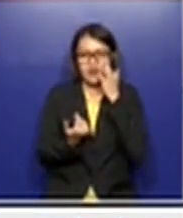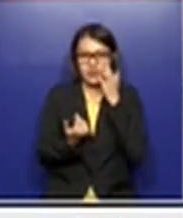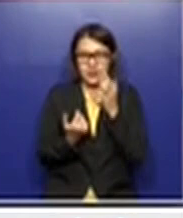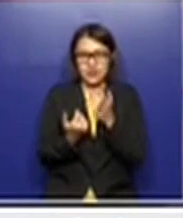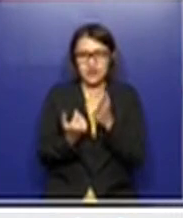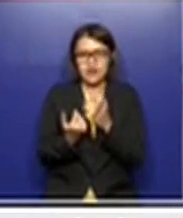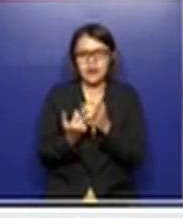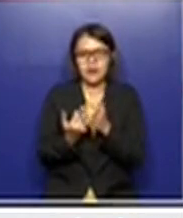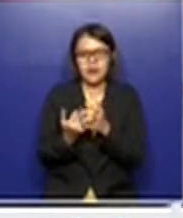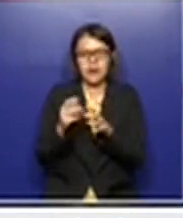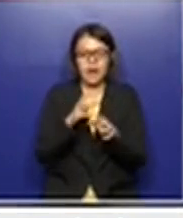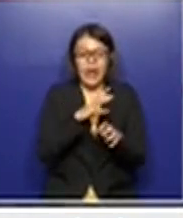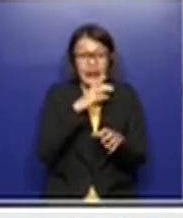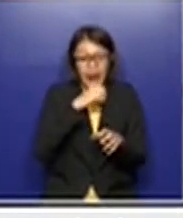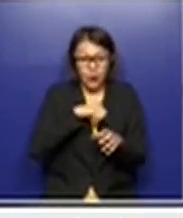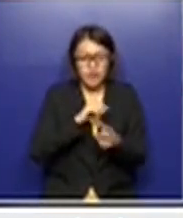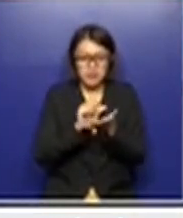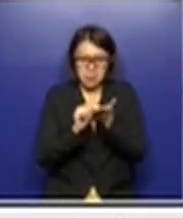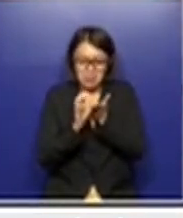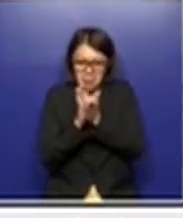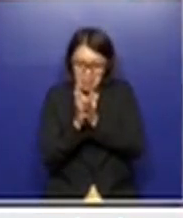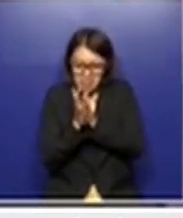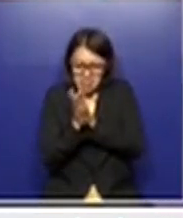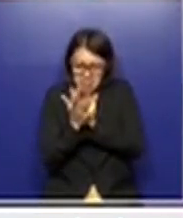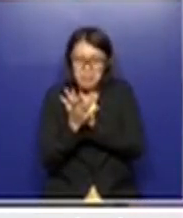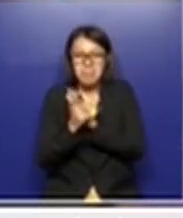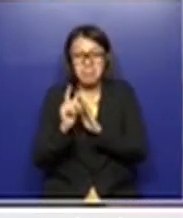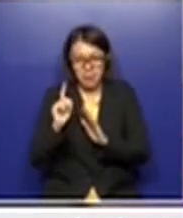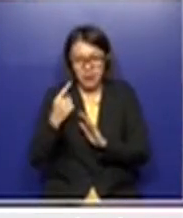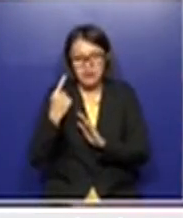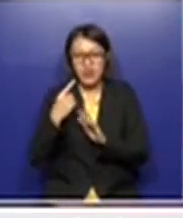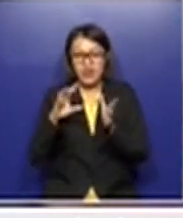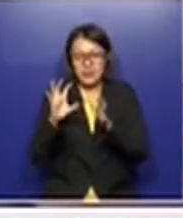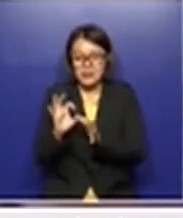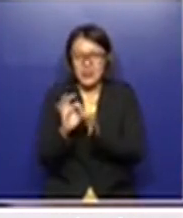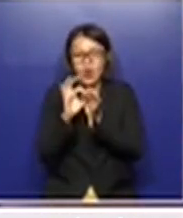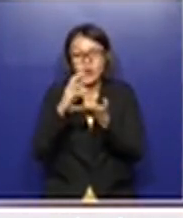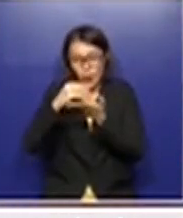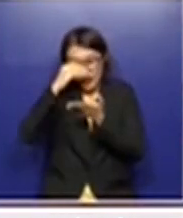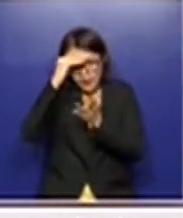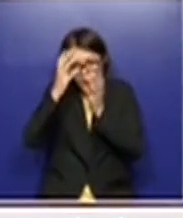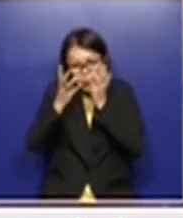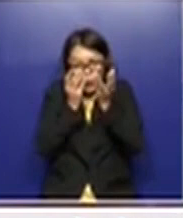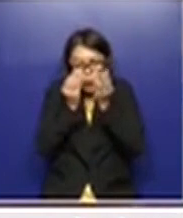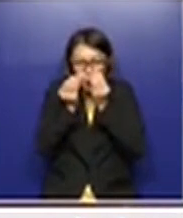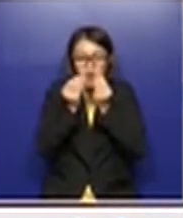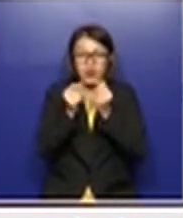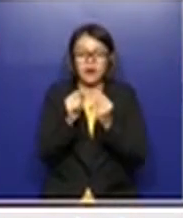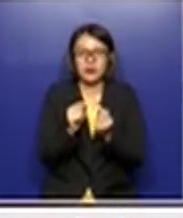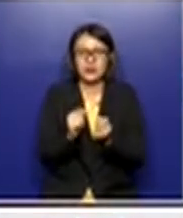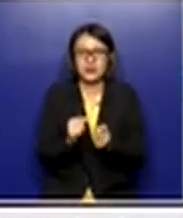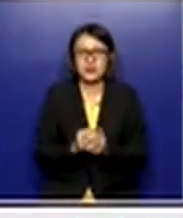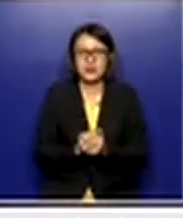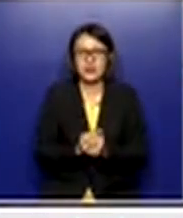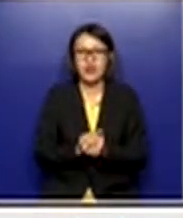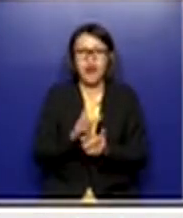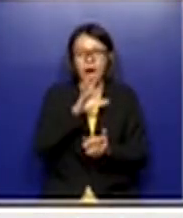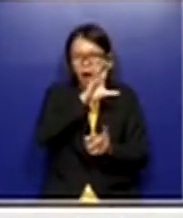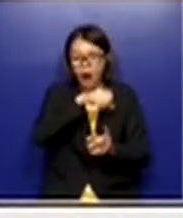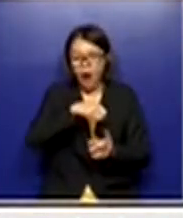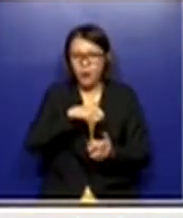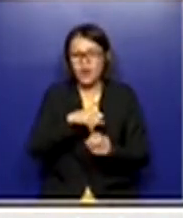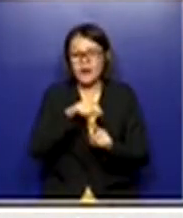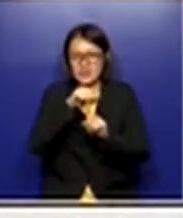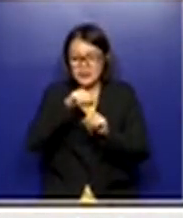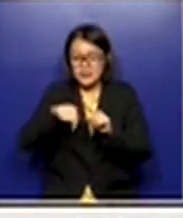การที่เคยมีอยู่เดิมมาปรับใหม่มารีแพคใหม่นะคะให้สอดคล้องกับเรื่องการเรียนรู้เป็นรายการที่ซื้อลิขสิทธิ์จากต่างประเทศ